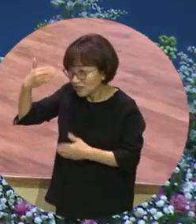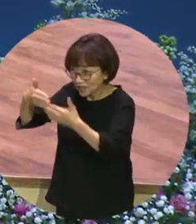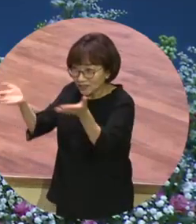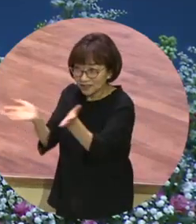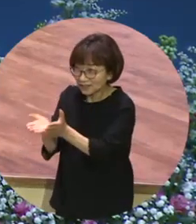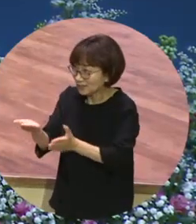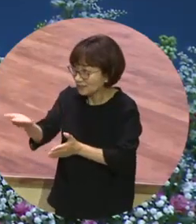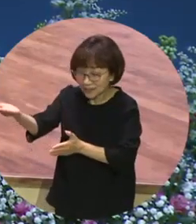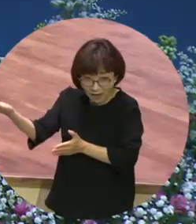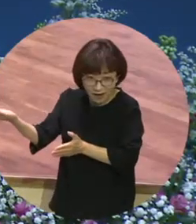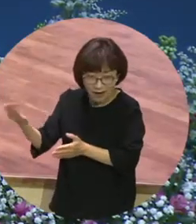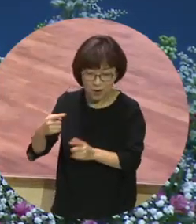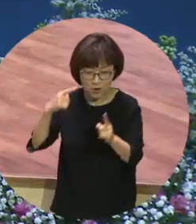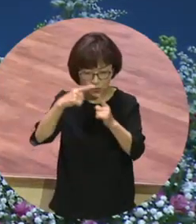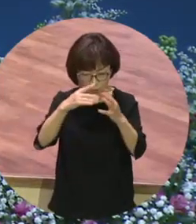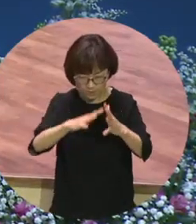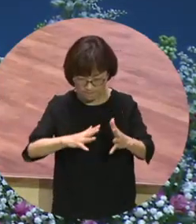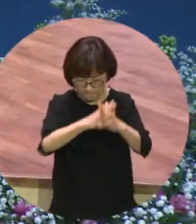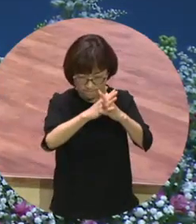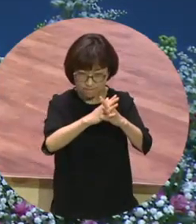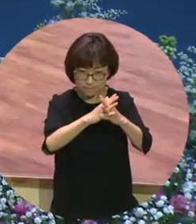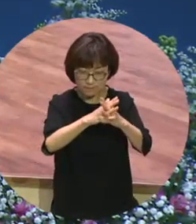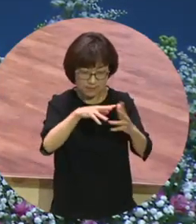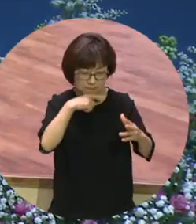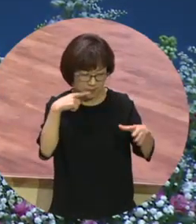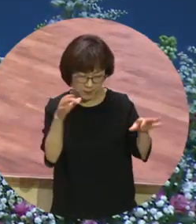청년들이 본당 헌당의 주역이 되겠다고